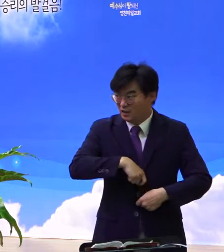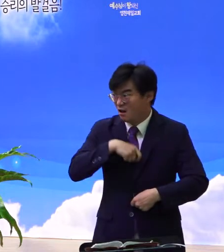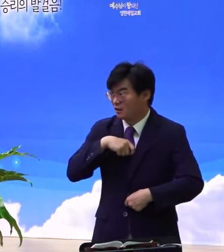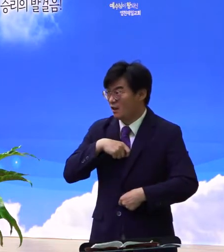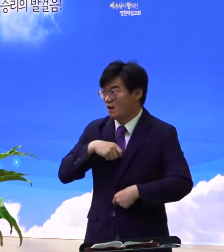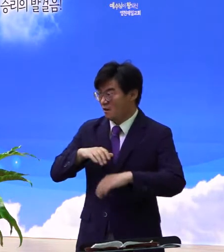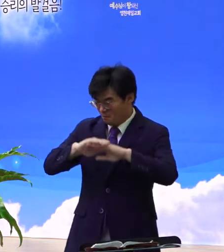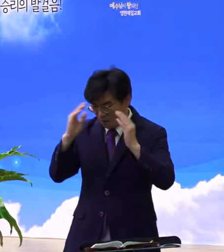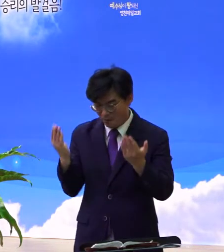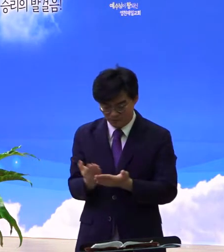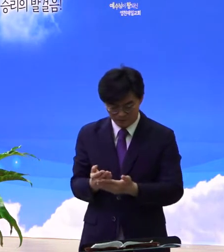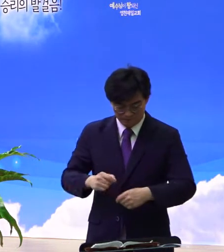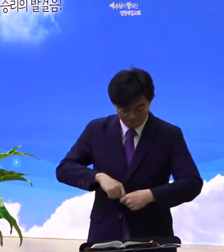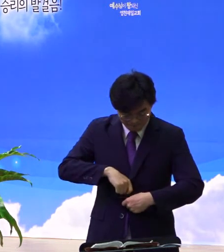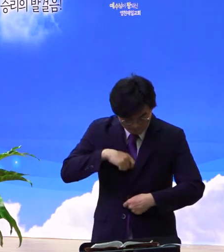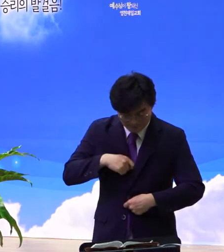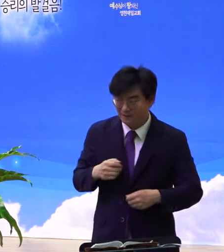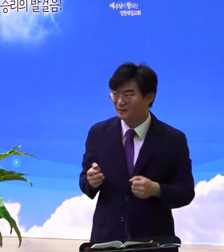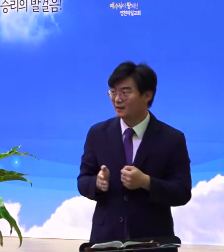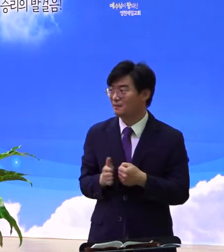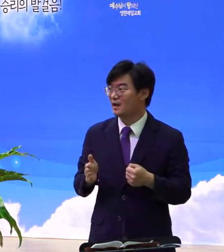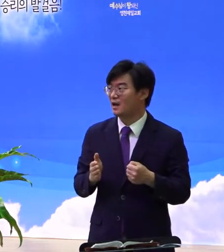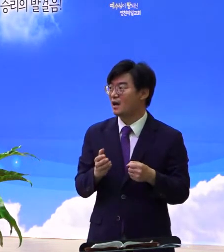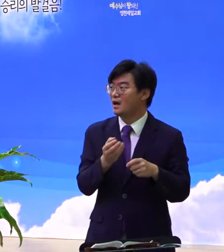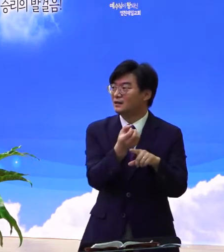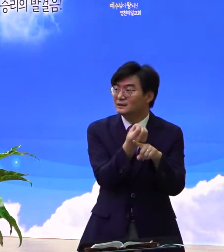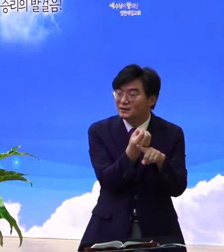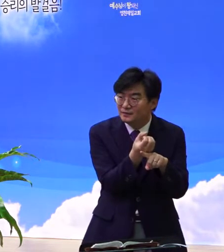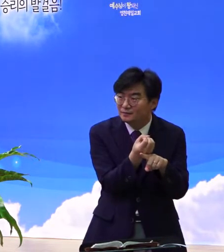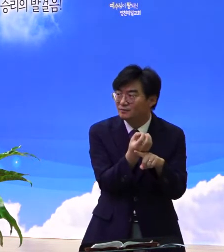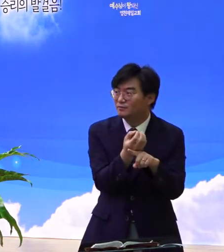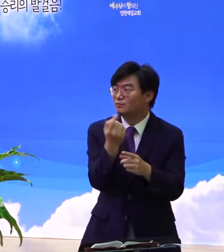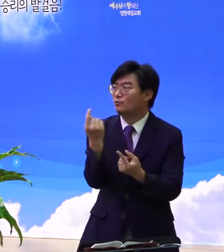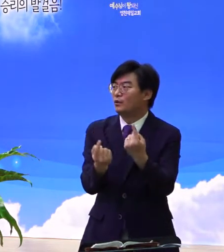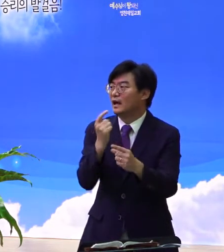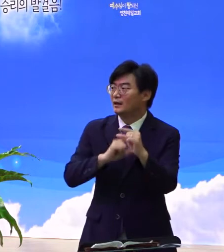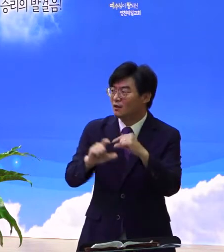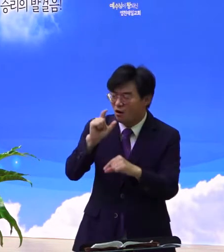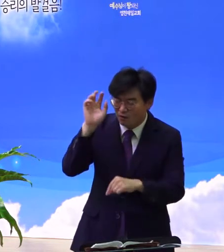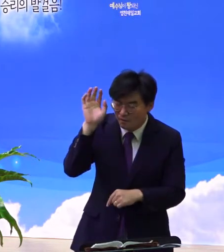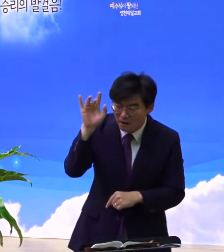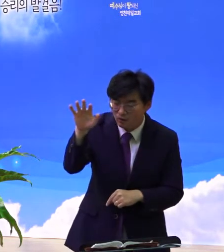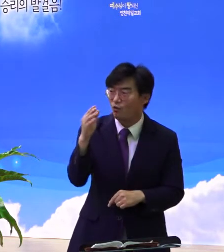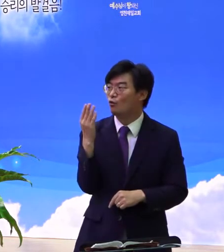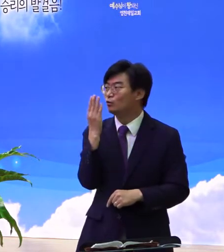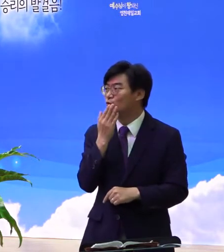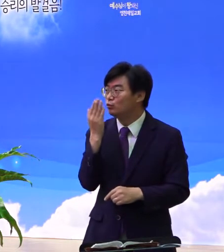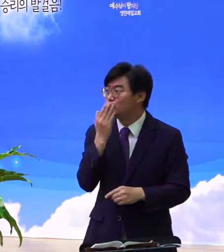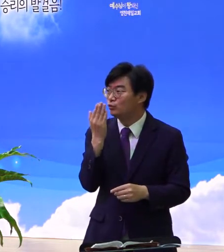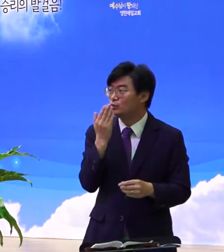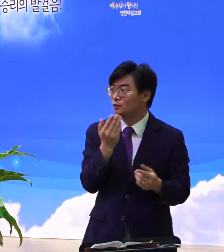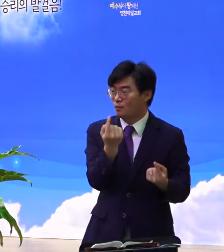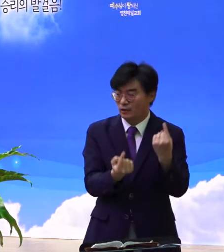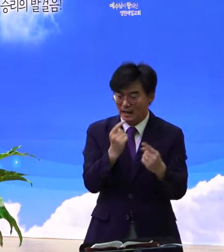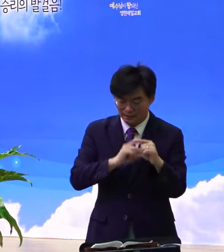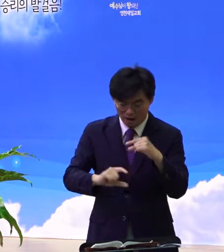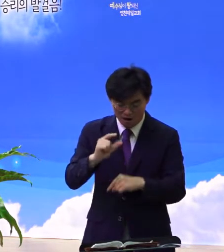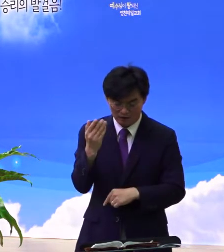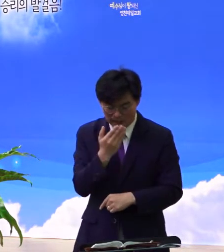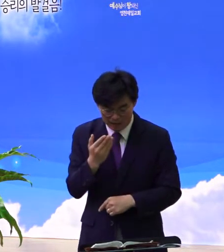다 의로우니 금 곧 많은 순금보다 더 사모할 것이며 꿀과